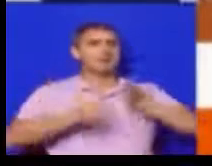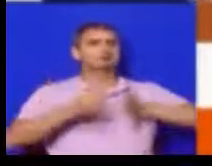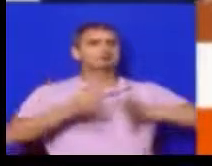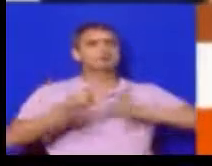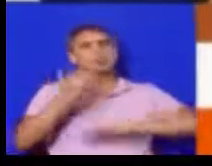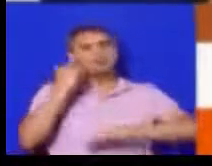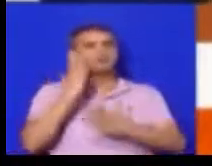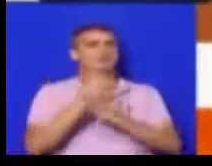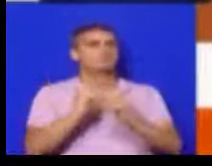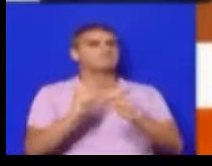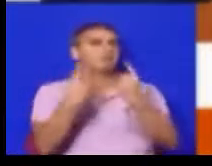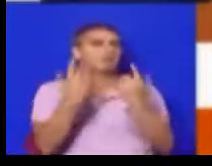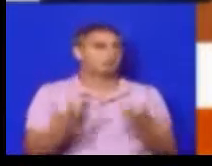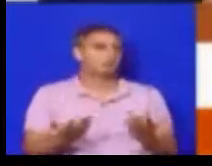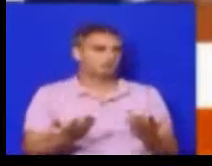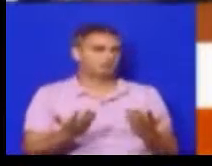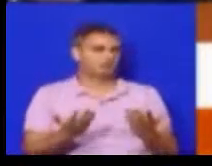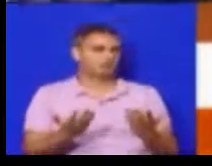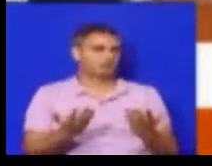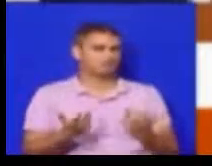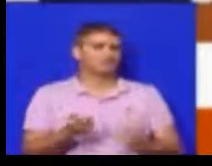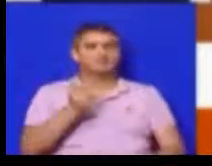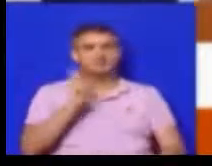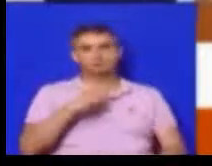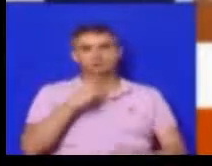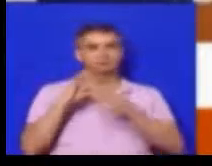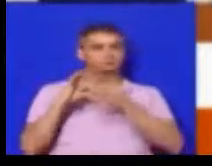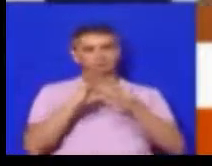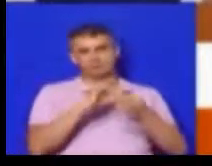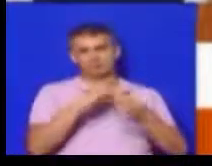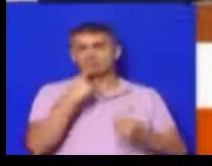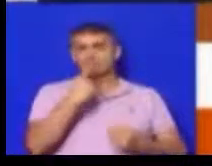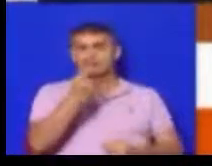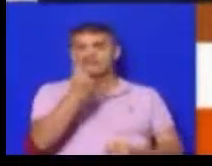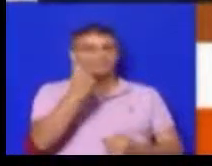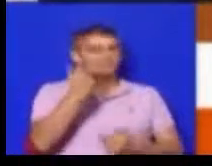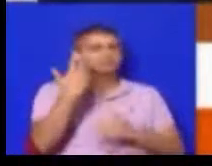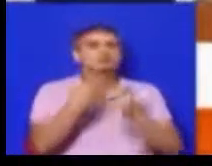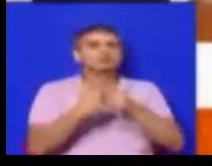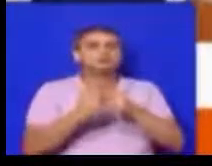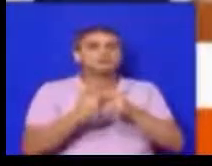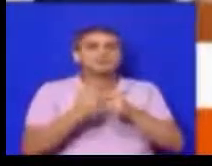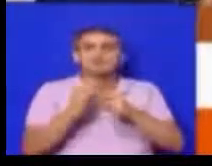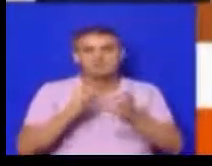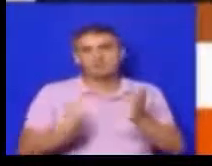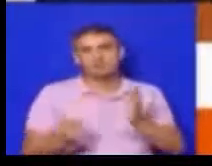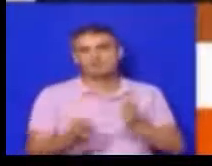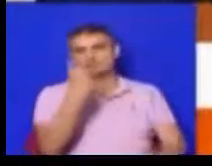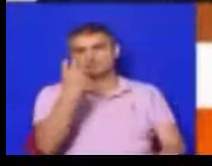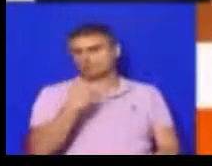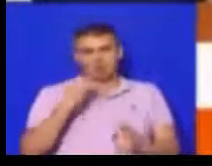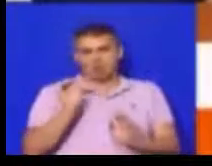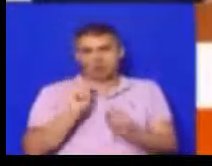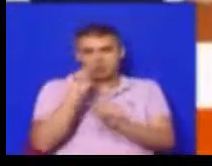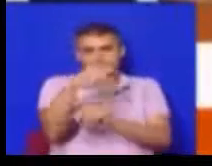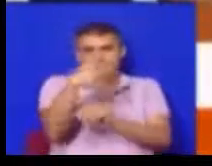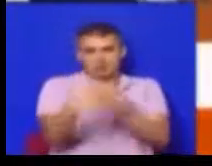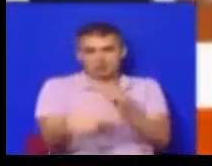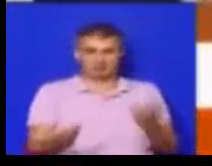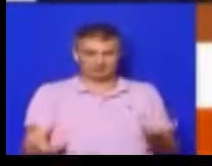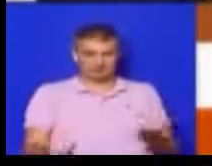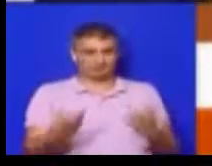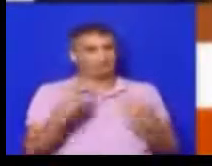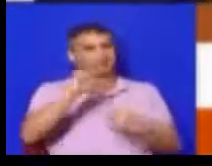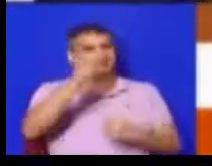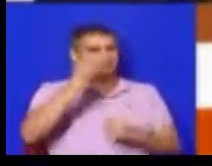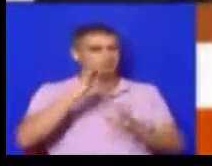שהאירוע יתרחש. יש משפט עממי שאומר את הכסף סופרים במדרגות. אנחנו עוד לא במדרגות. יש פה קודם כל